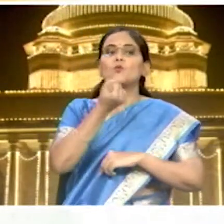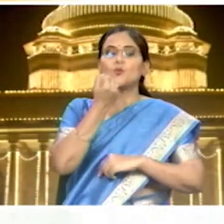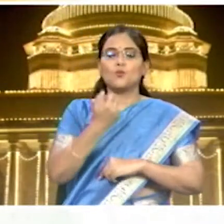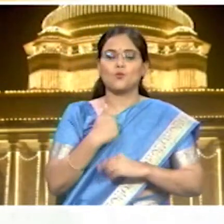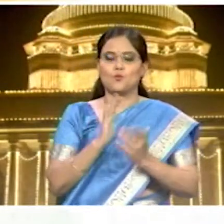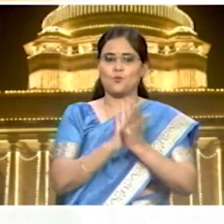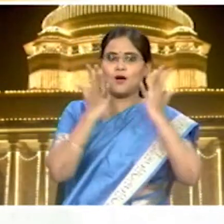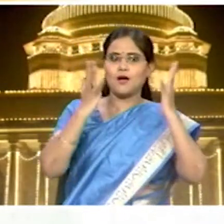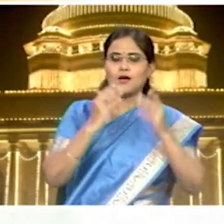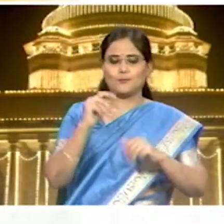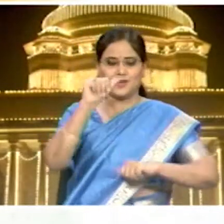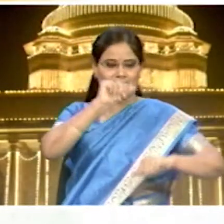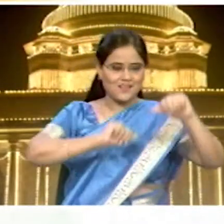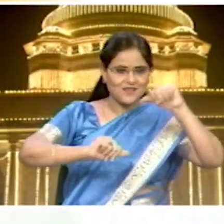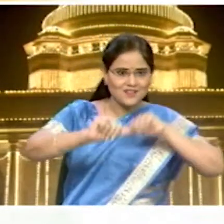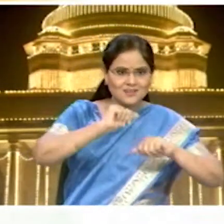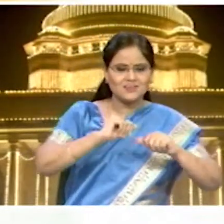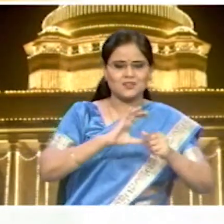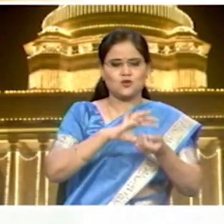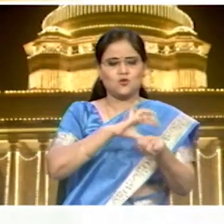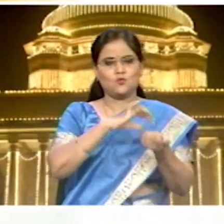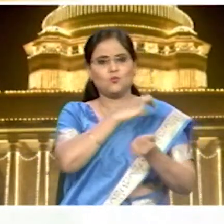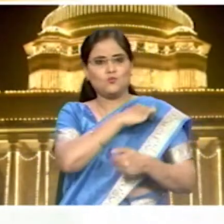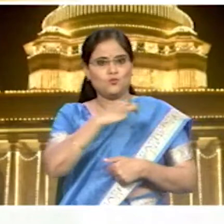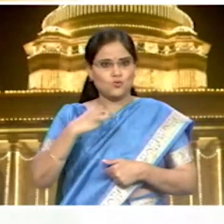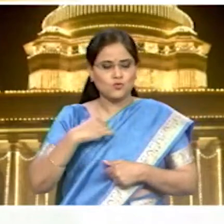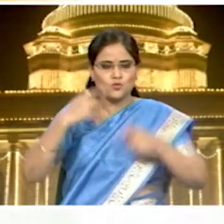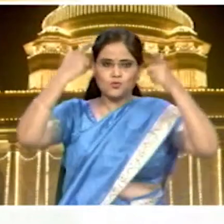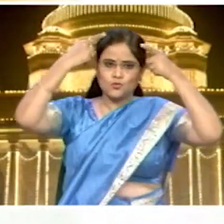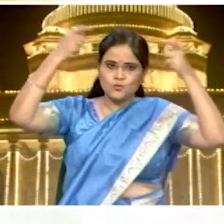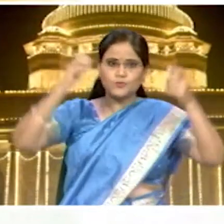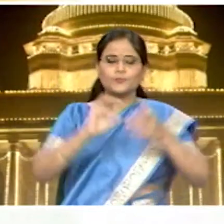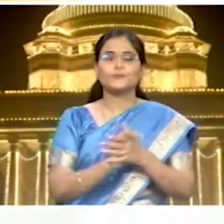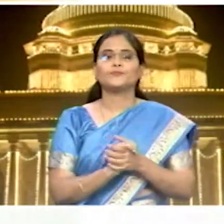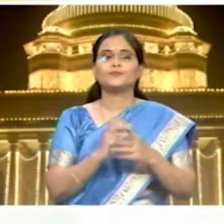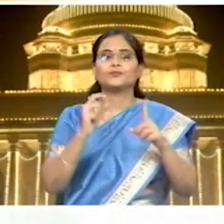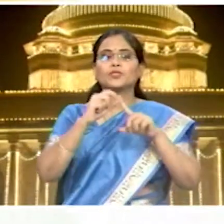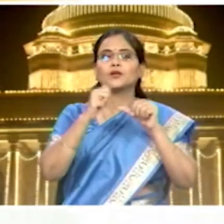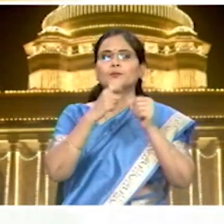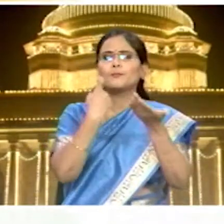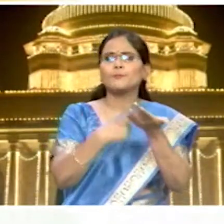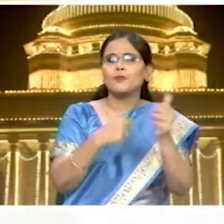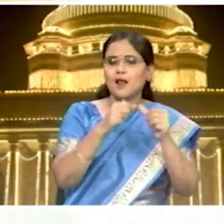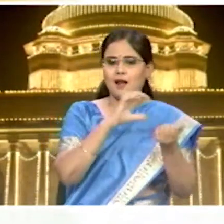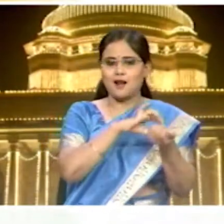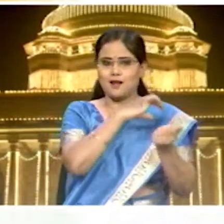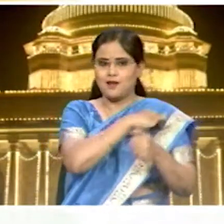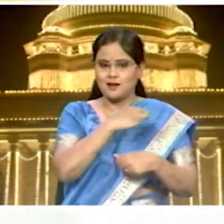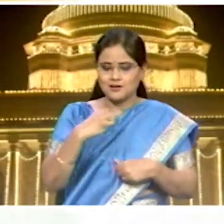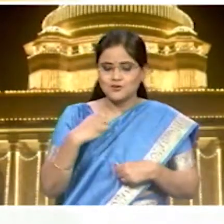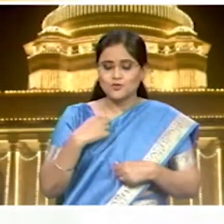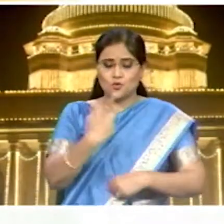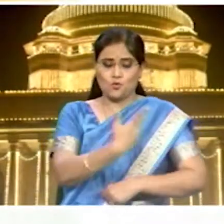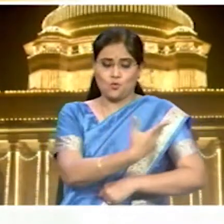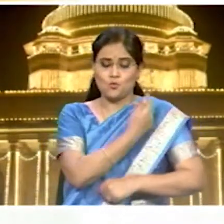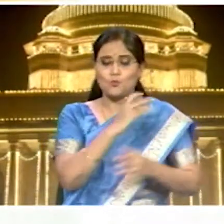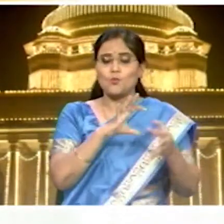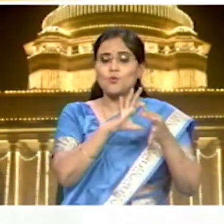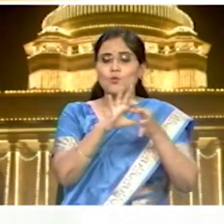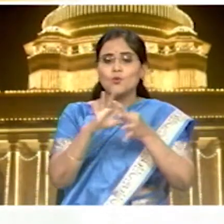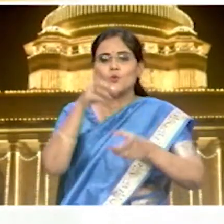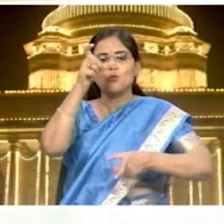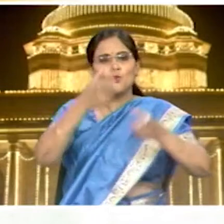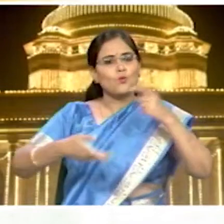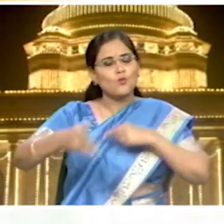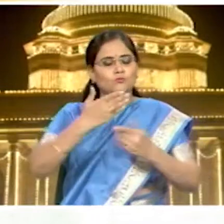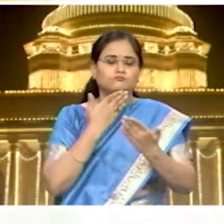अपने वैज्ञानिकों, डॉक्टरों, नर्सों, पैरामेडिक्स और टीकाकरण से जुड़े कर्मचारियों के